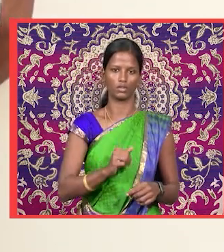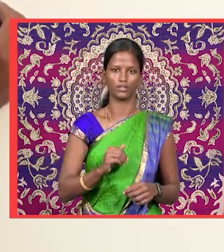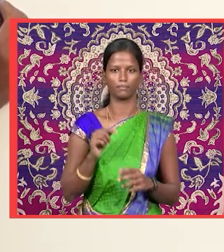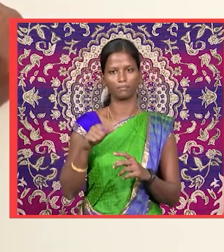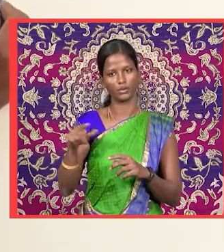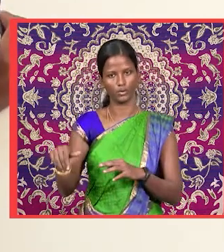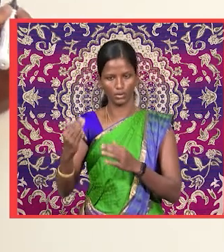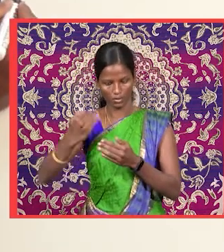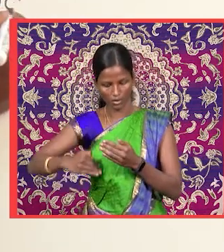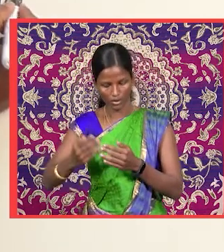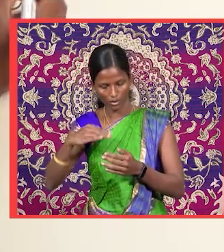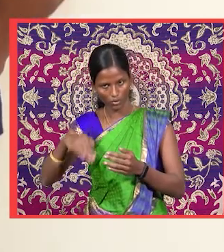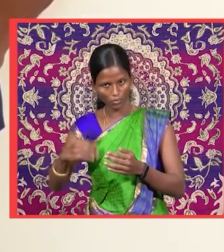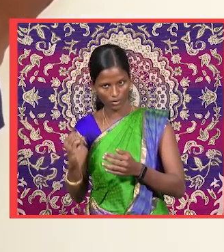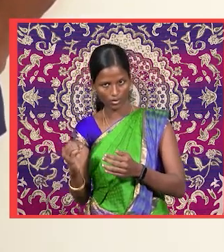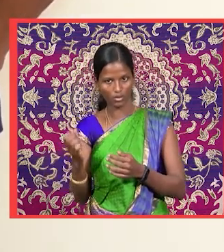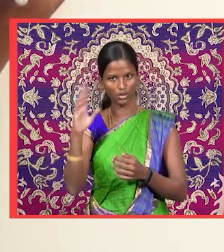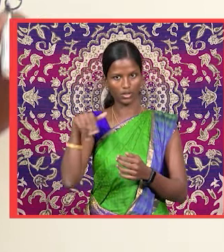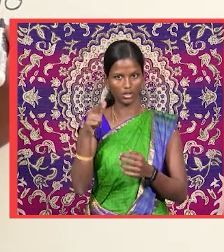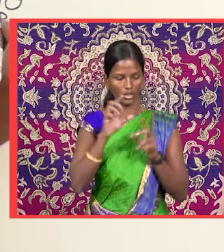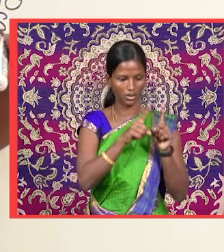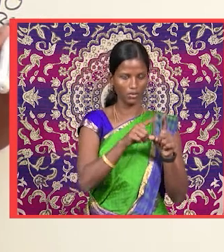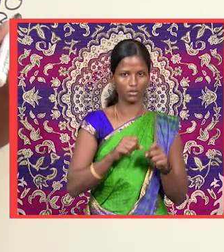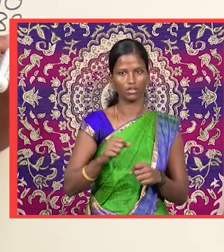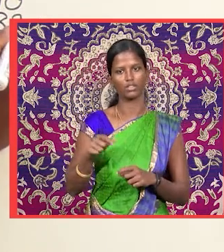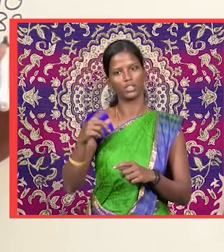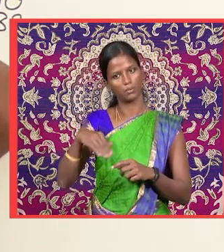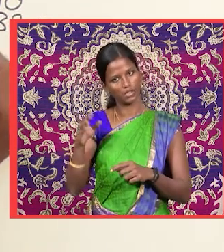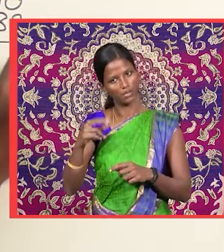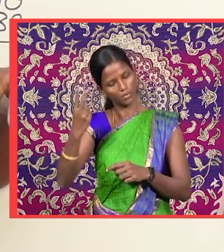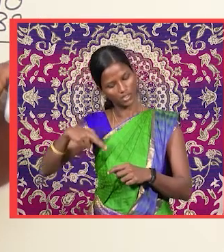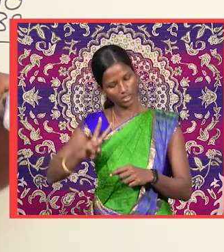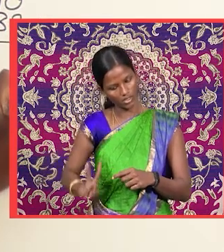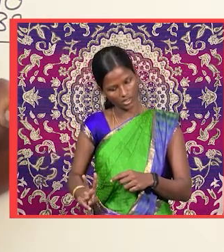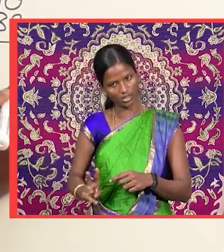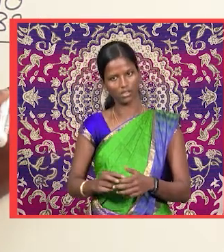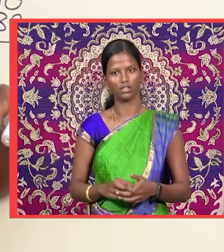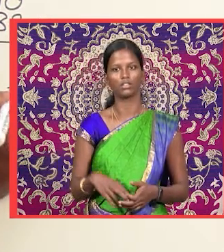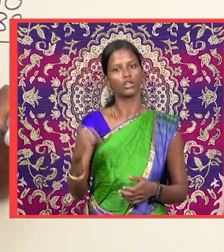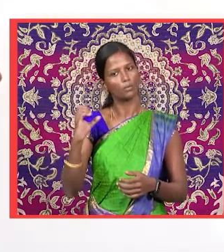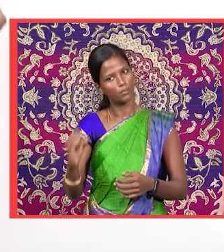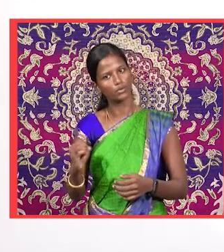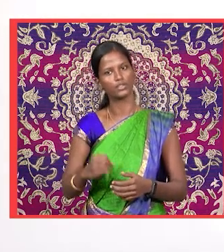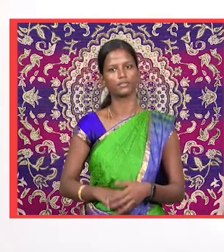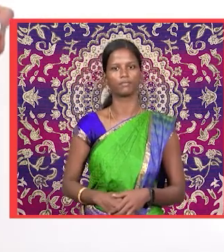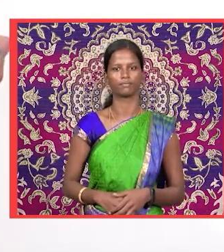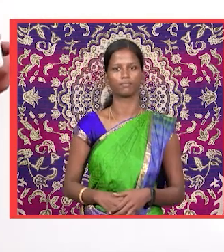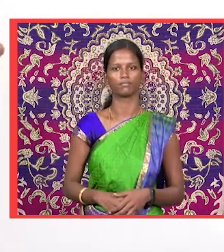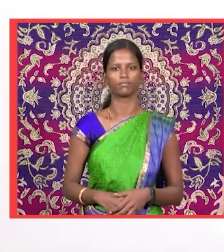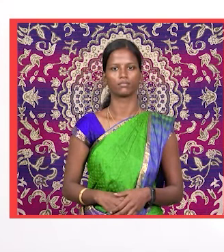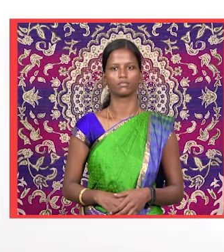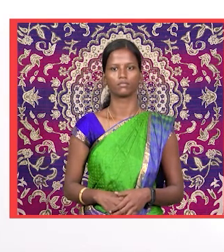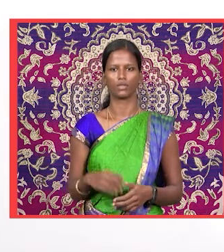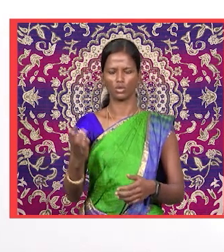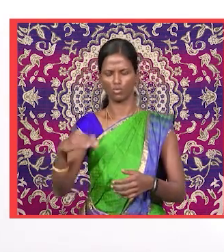1/11 11 மீதி 9 0, 8/11 88 மீதி 2. போன கணக்கில் புள்ளி வச்சு நம்ம